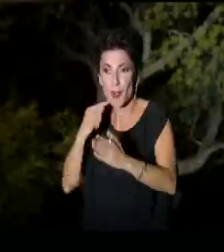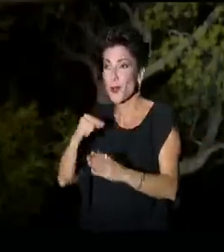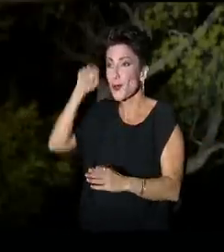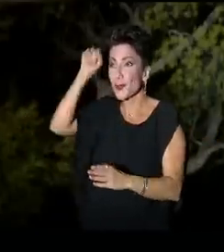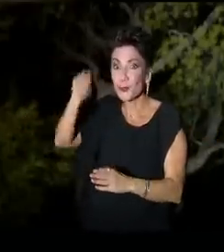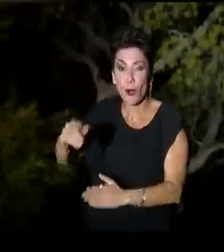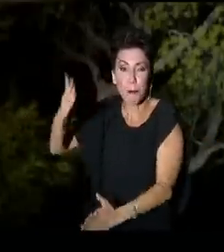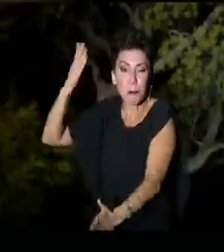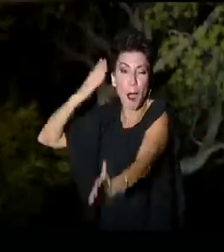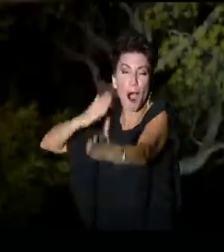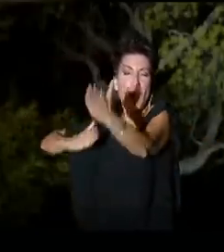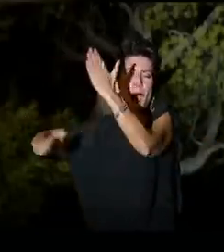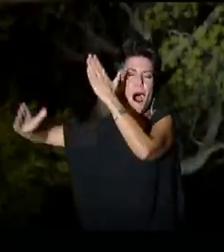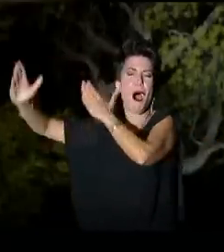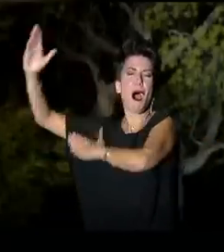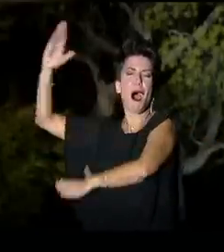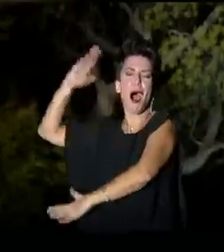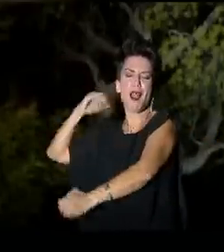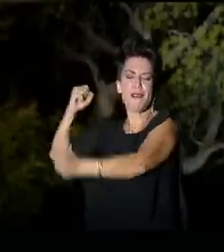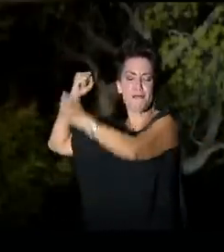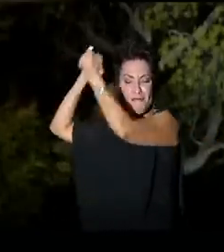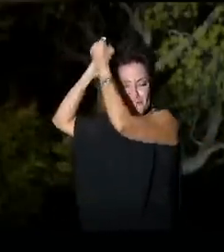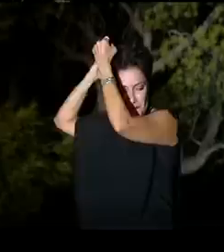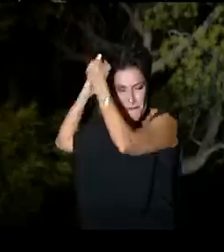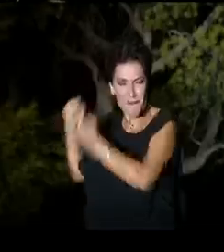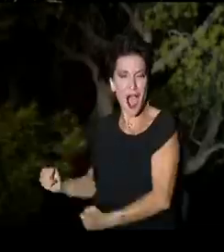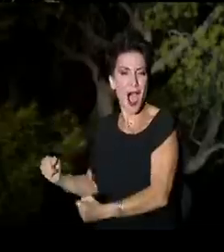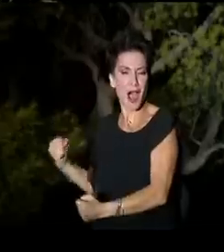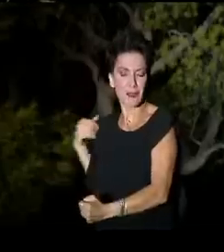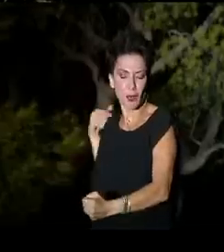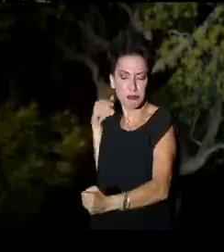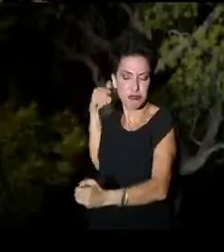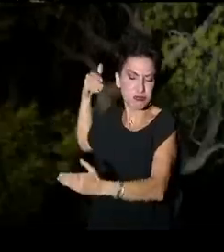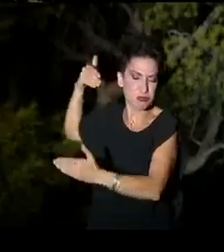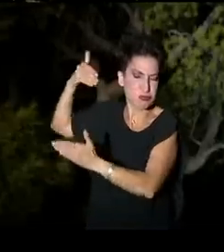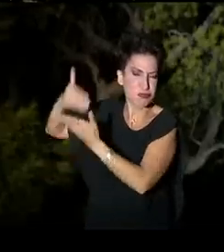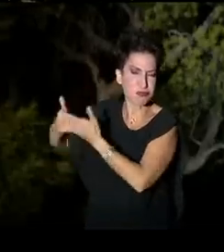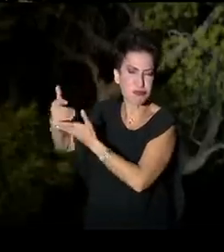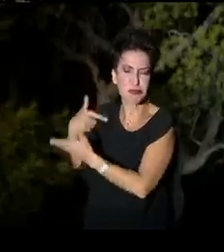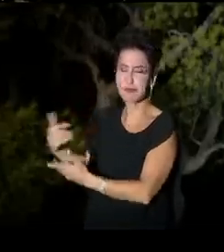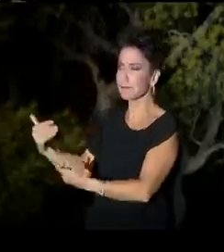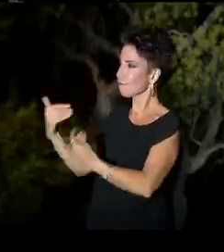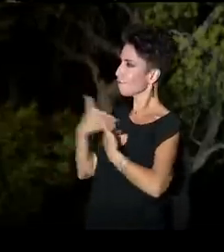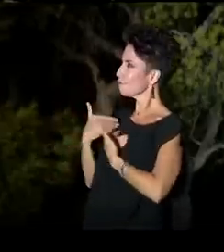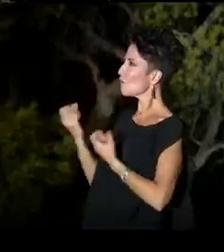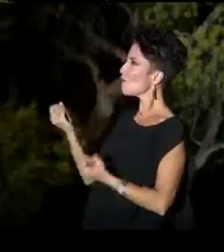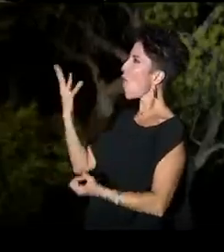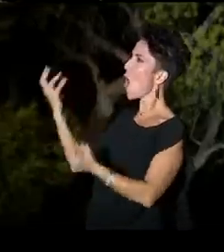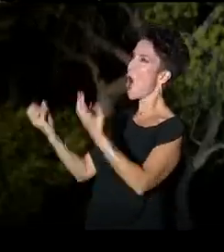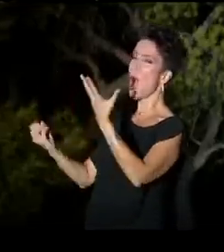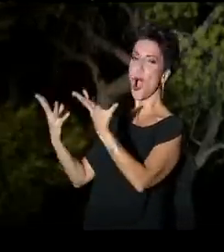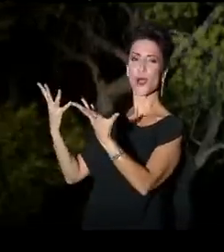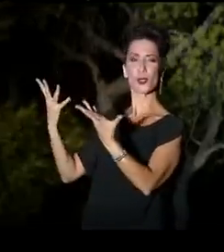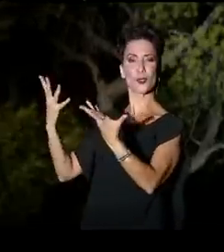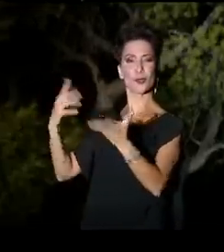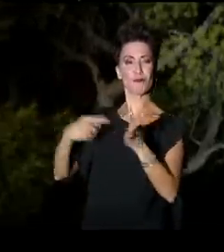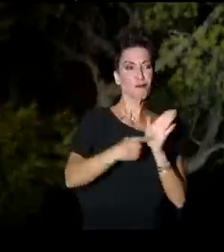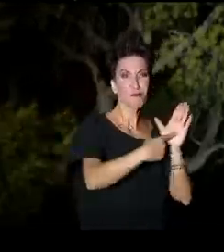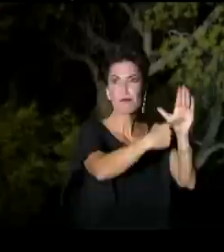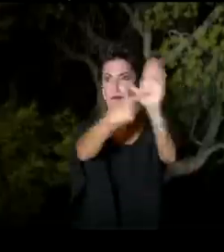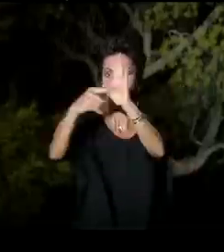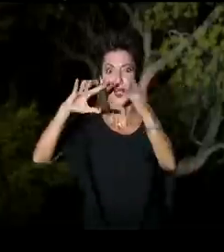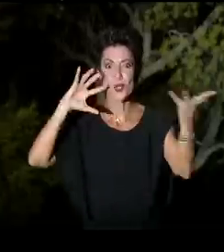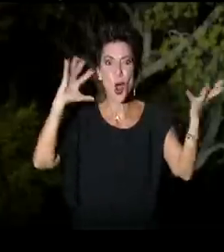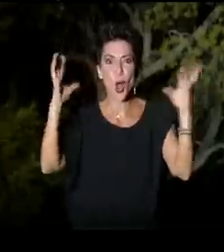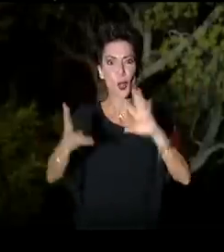Ελλήνων προγόνων που επί αιώνες φωτίζει και θα φωτίζει ολόκληρη την ανθρωπότητα.